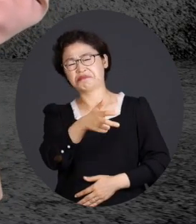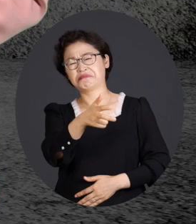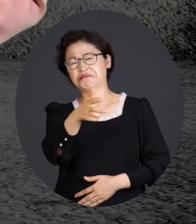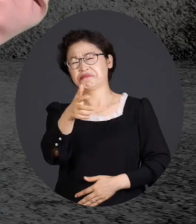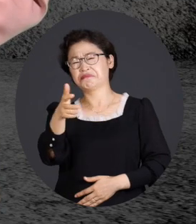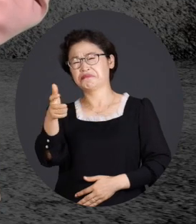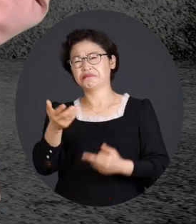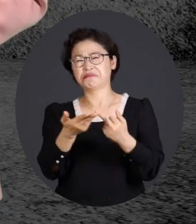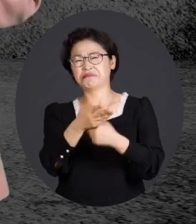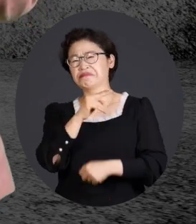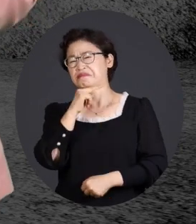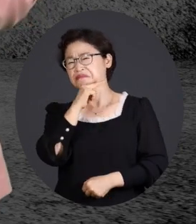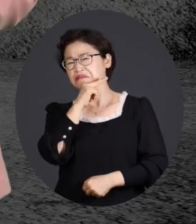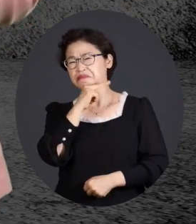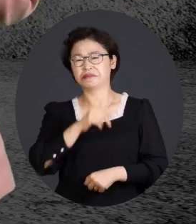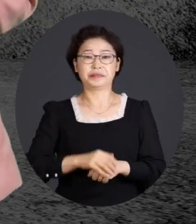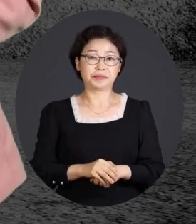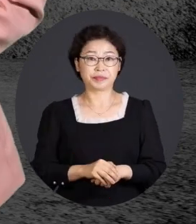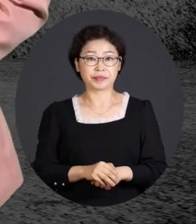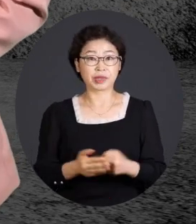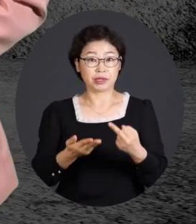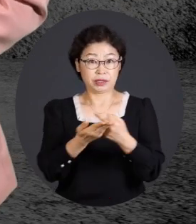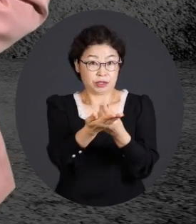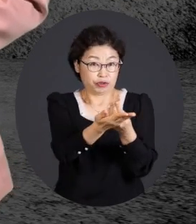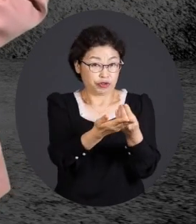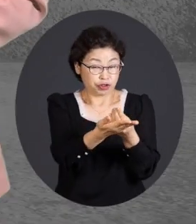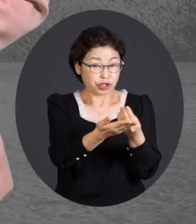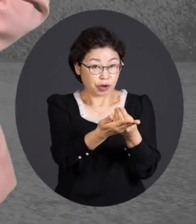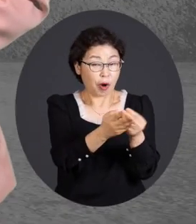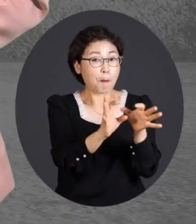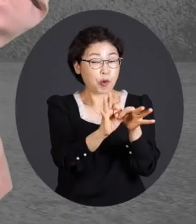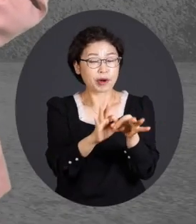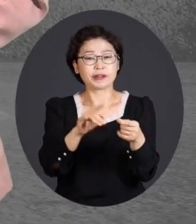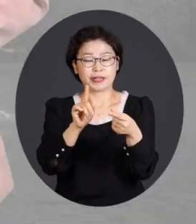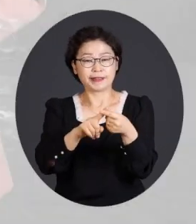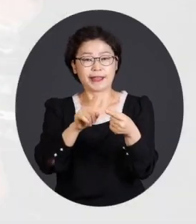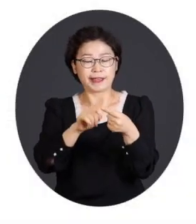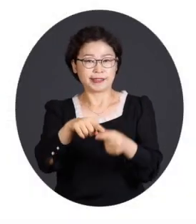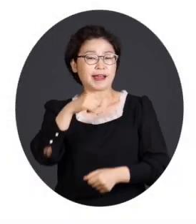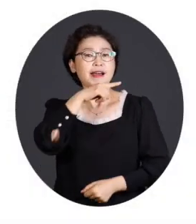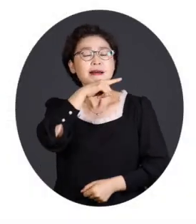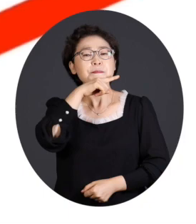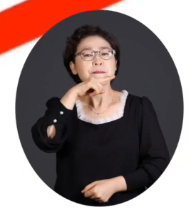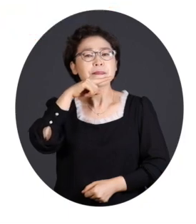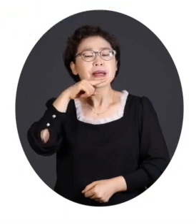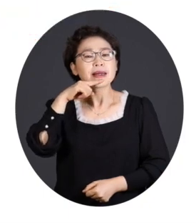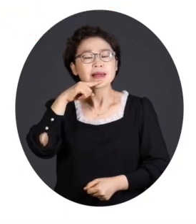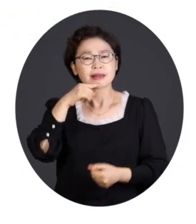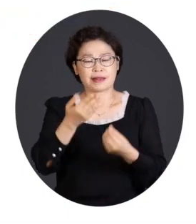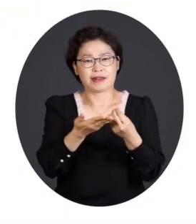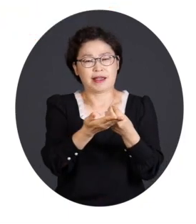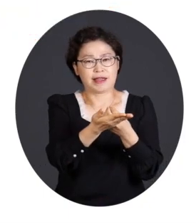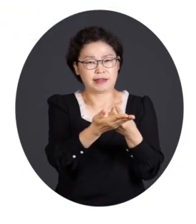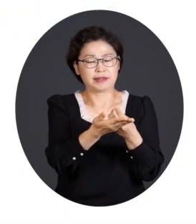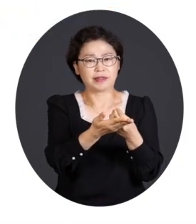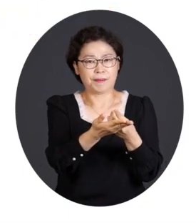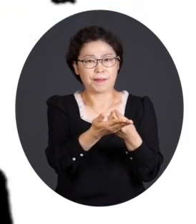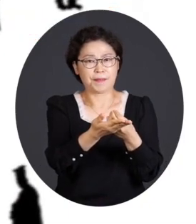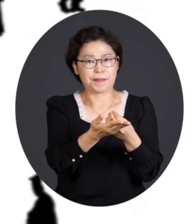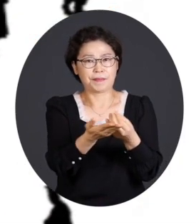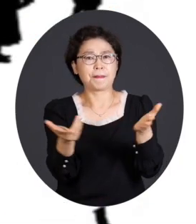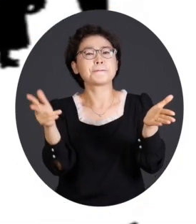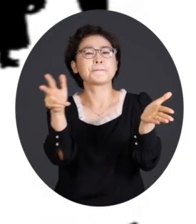사람들을 의심합니다. 그러면서 제주섬을 레드 아일랜드, 즉 붉은